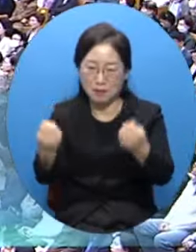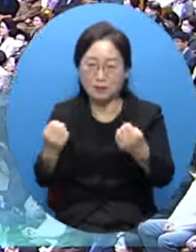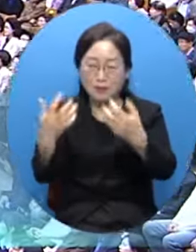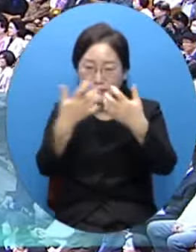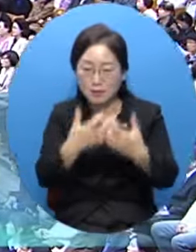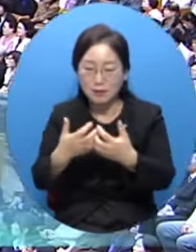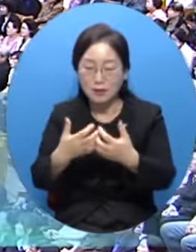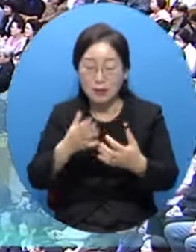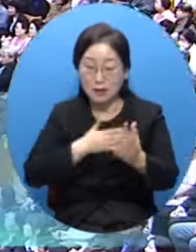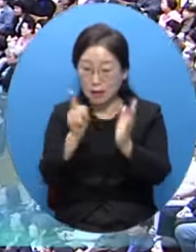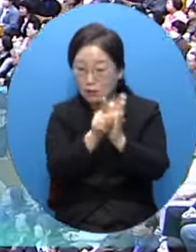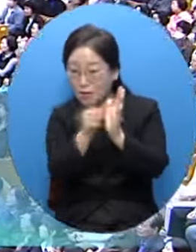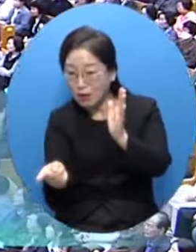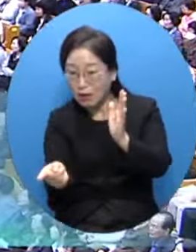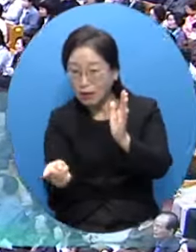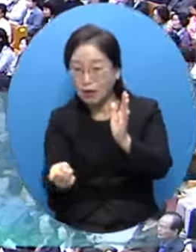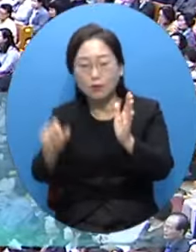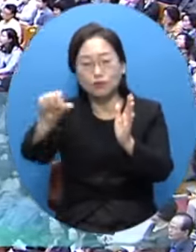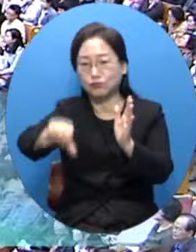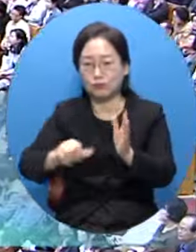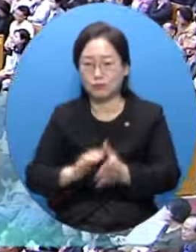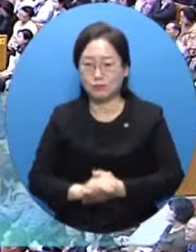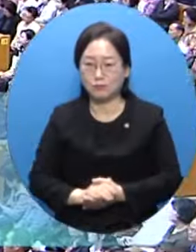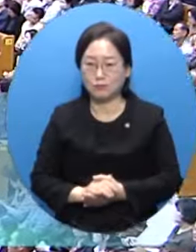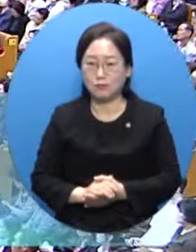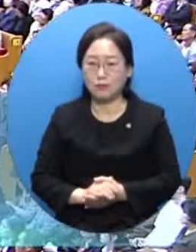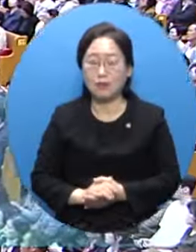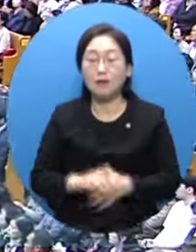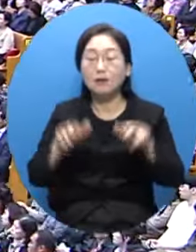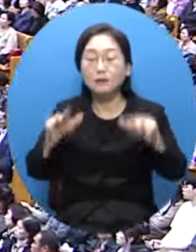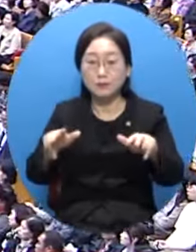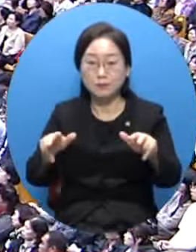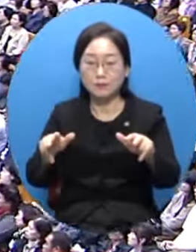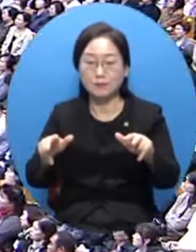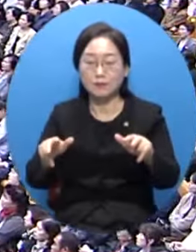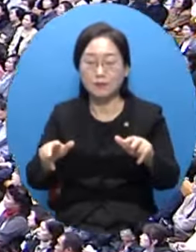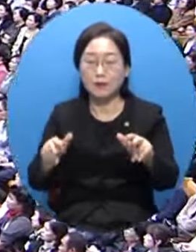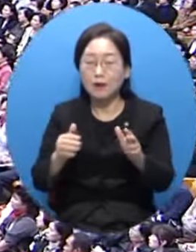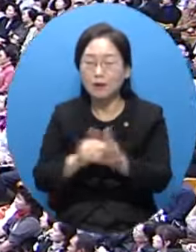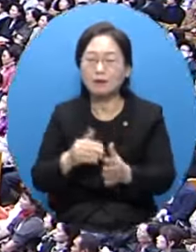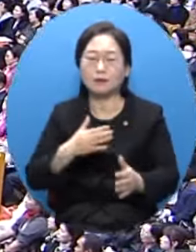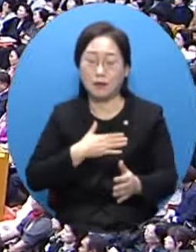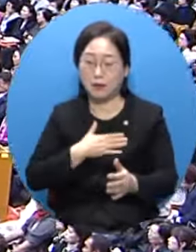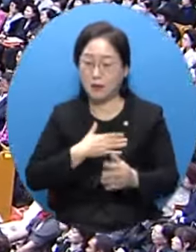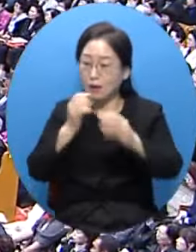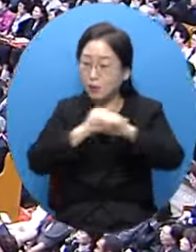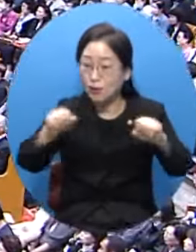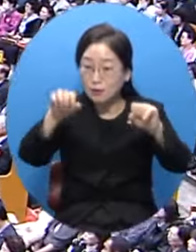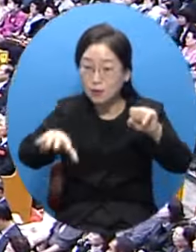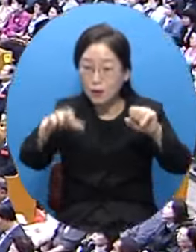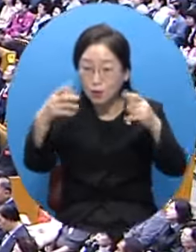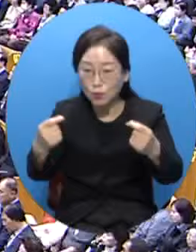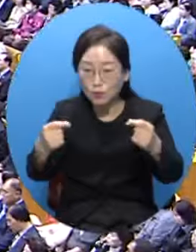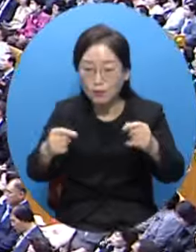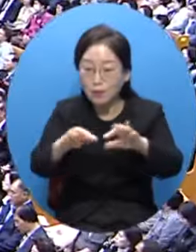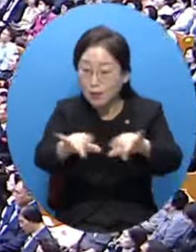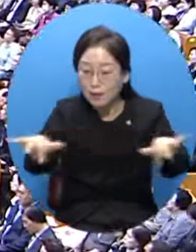아무것도 할 수 없습니다. 그러므로 지금까지 내가 광야에 가시떨기 같은 삶을 살았다고